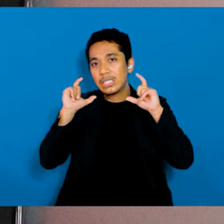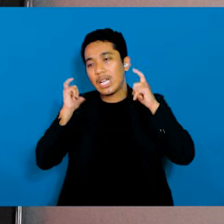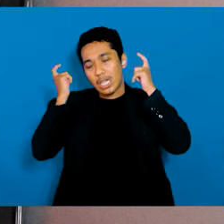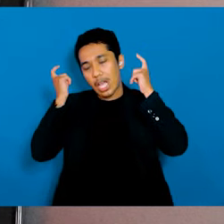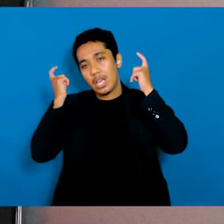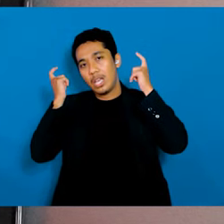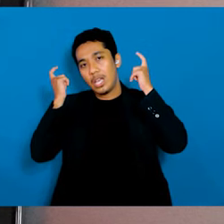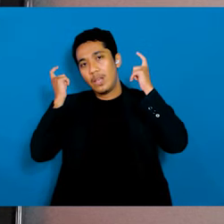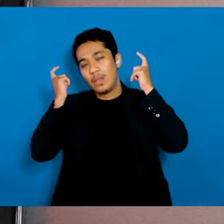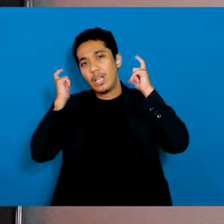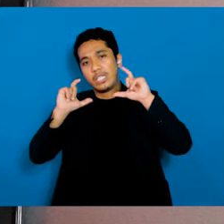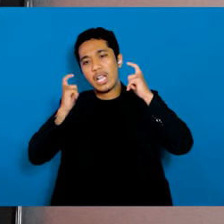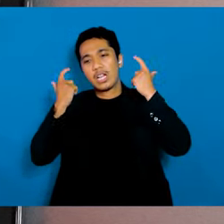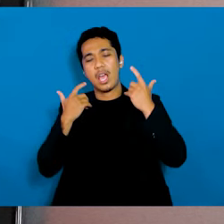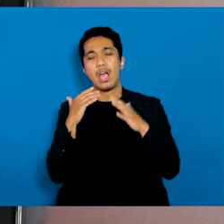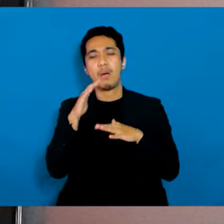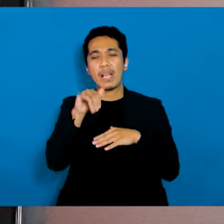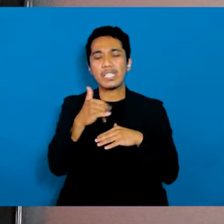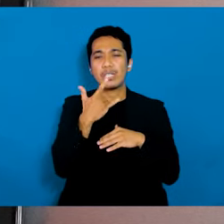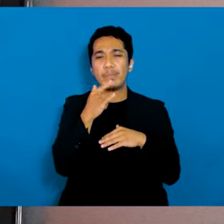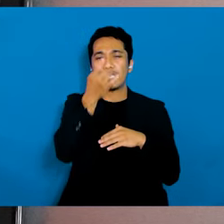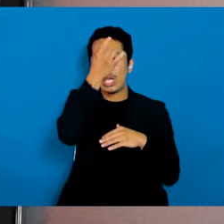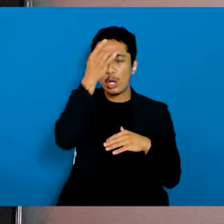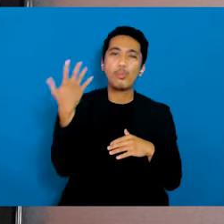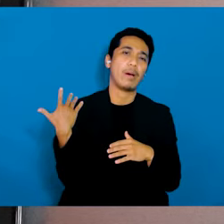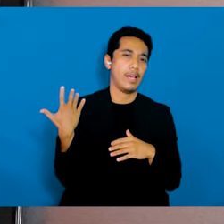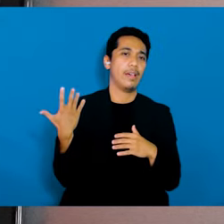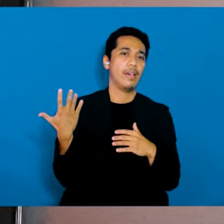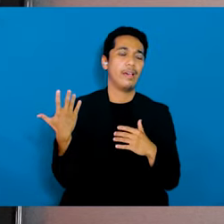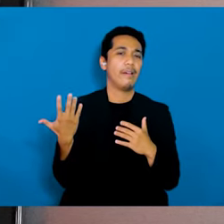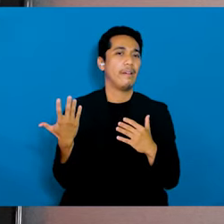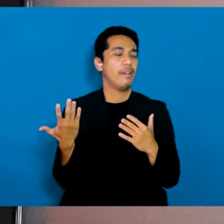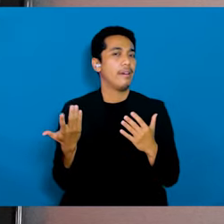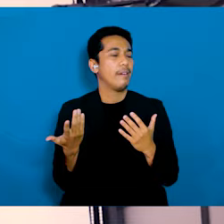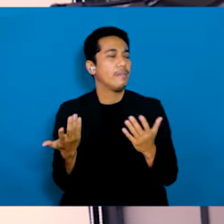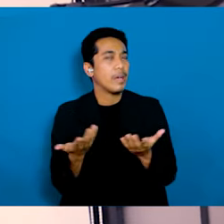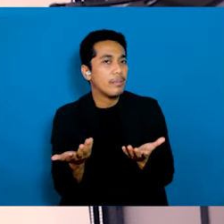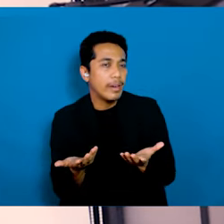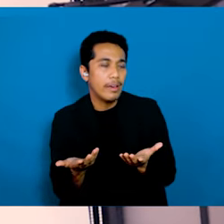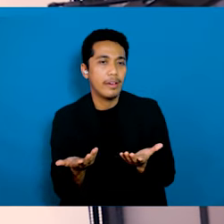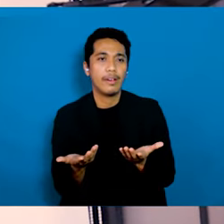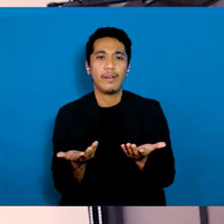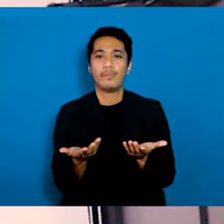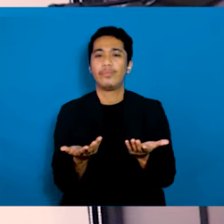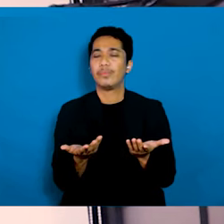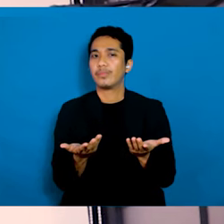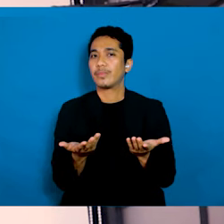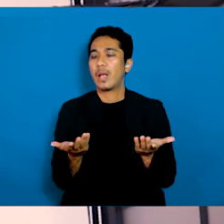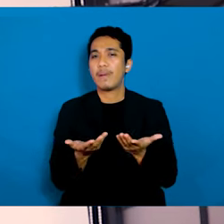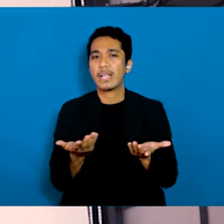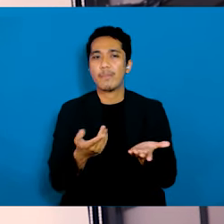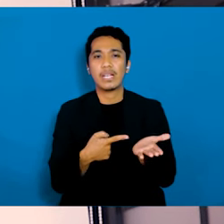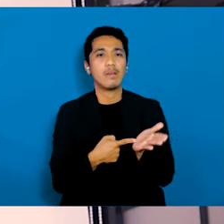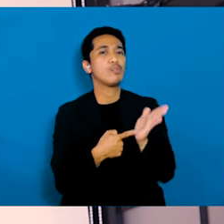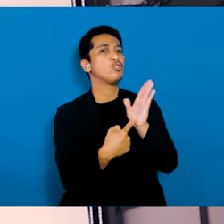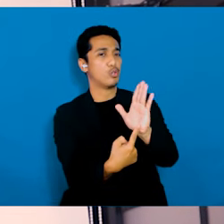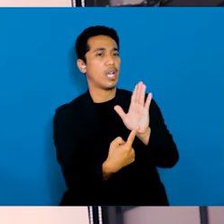Tampaknya sejarah itu masih kelupaan untuk bagaimana